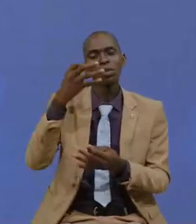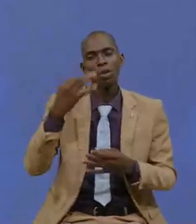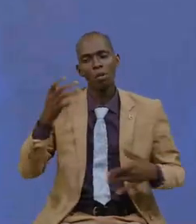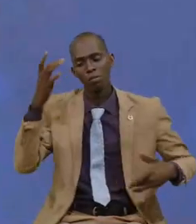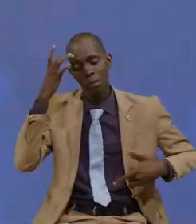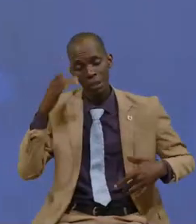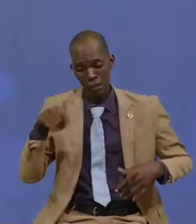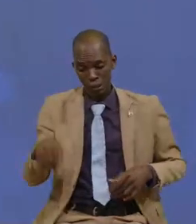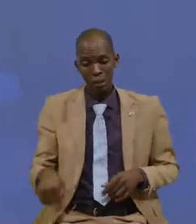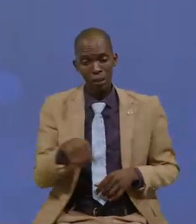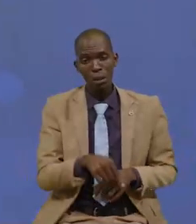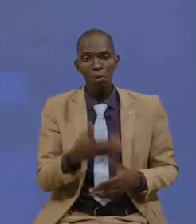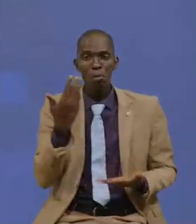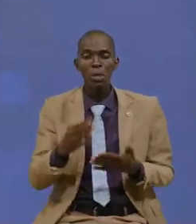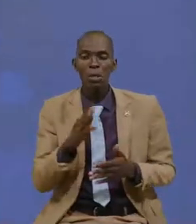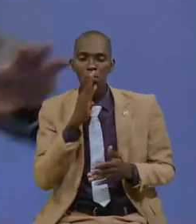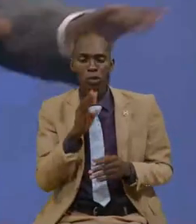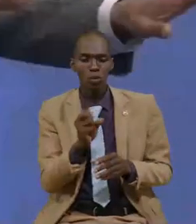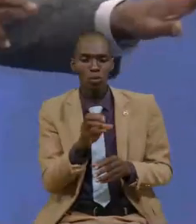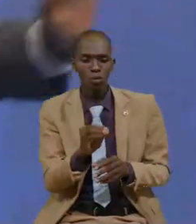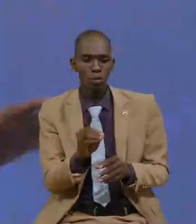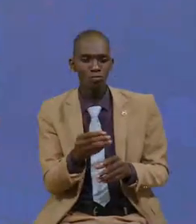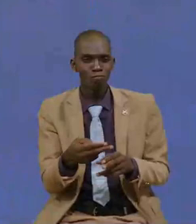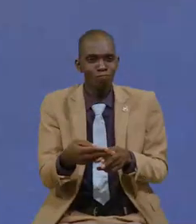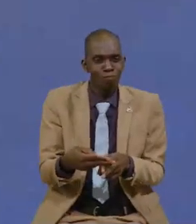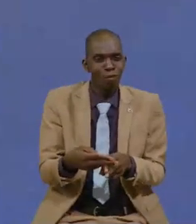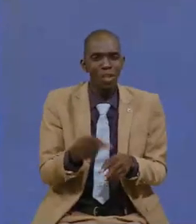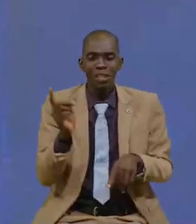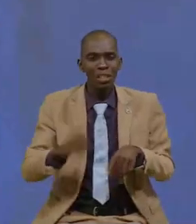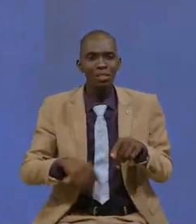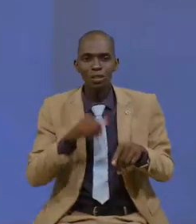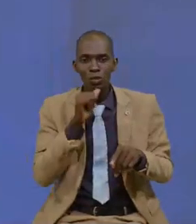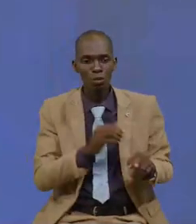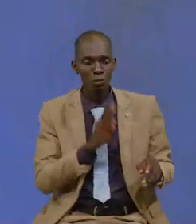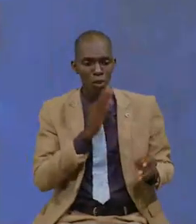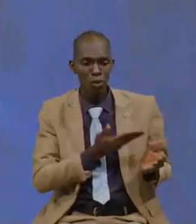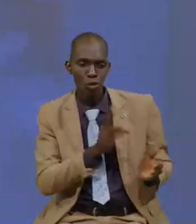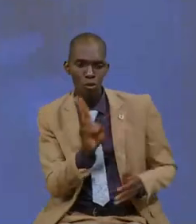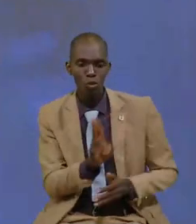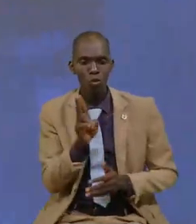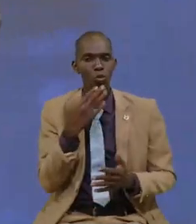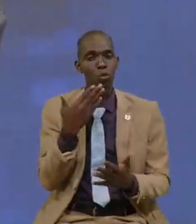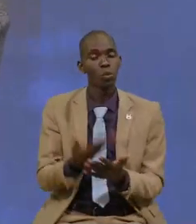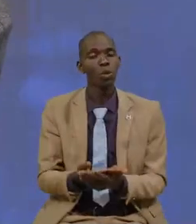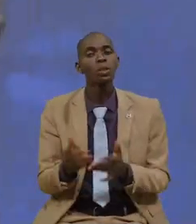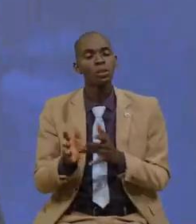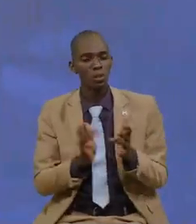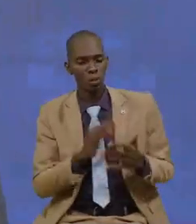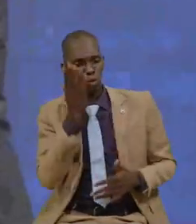sinon, bouger la main. Peut-être c'est votre jambe qui est courbée que vous ne pouvez pas, sinon,